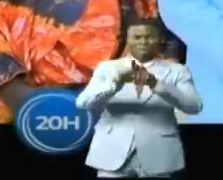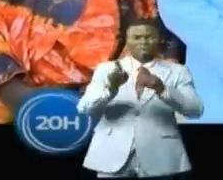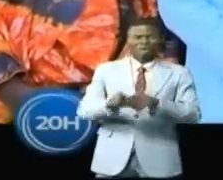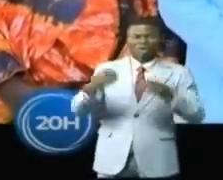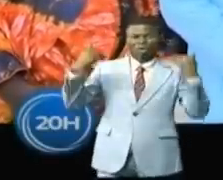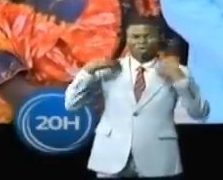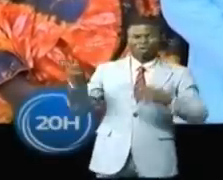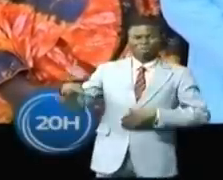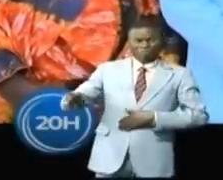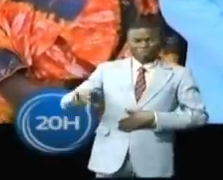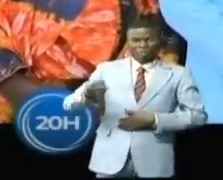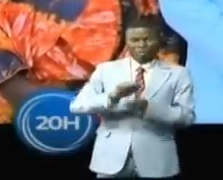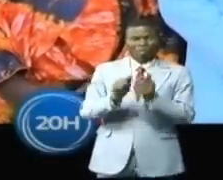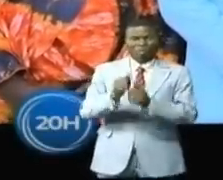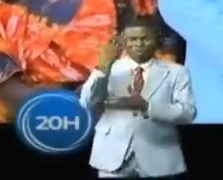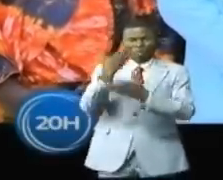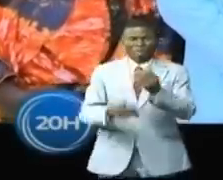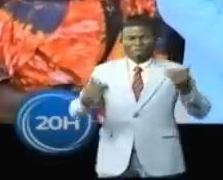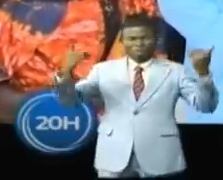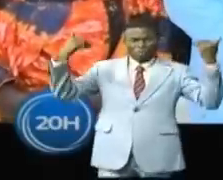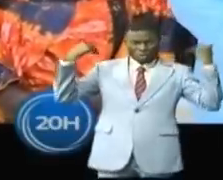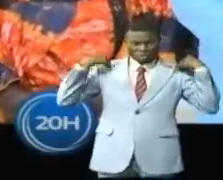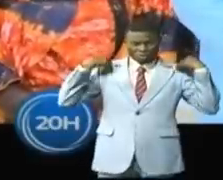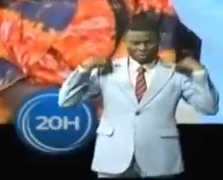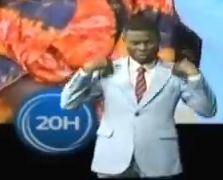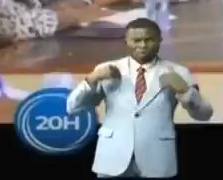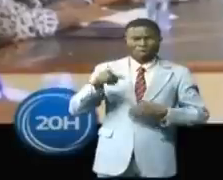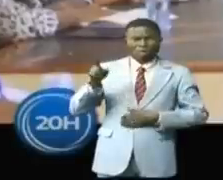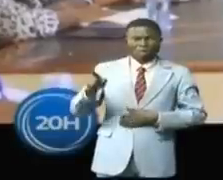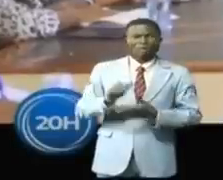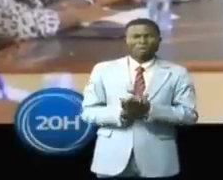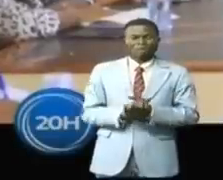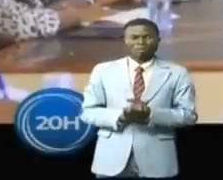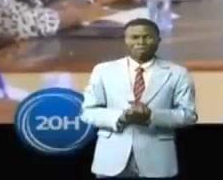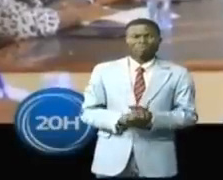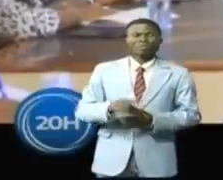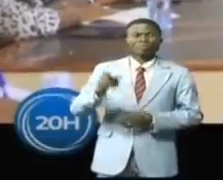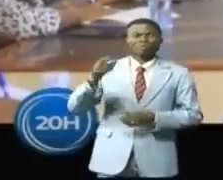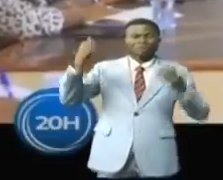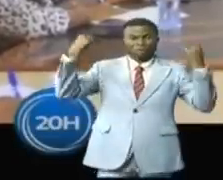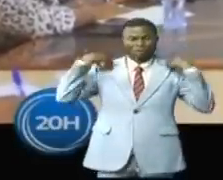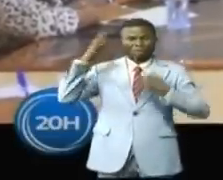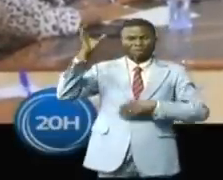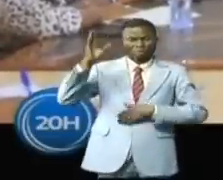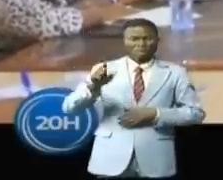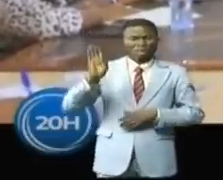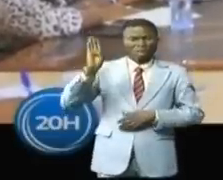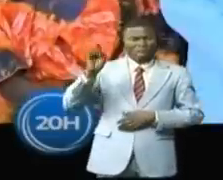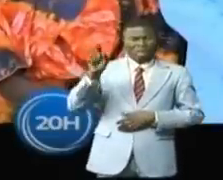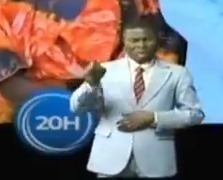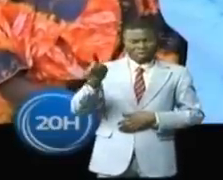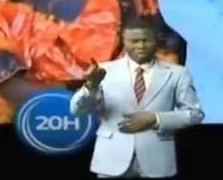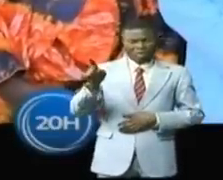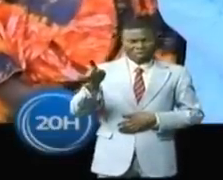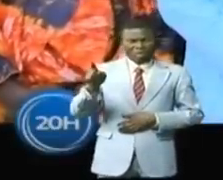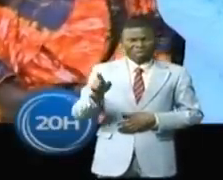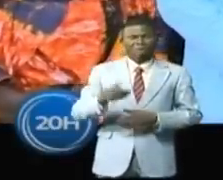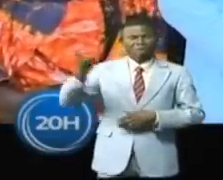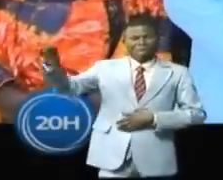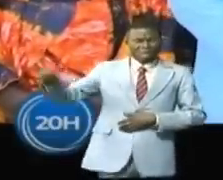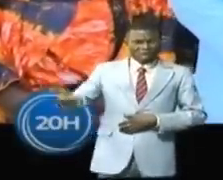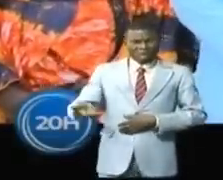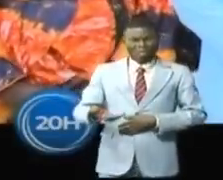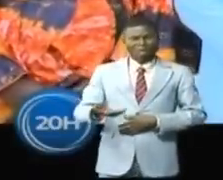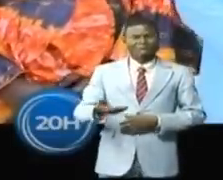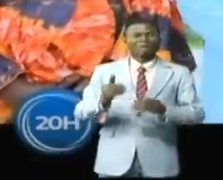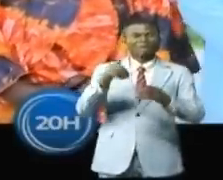provinciales. Concernant l'absence de leur chef Yves Kawapanga Mantro, c'est notable de la chefferie de Baïma Baniwagi, l'invite à